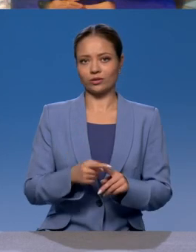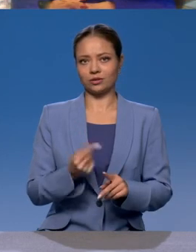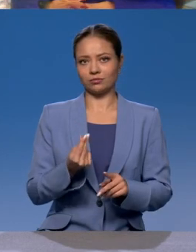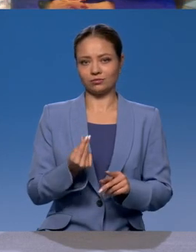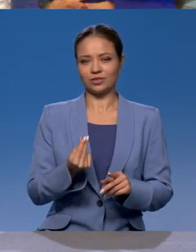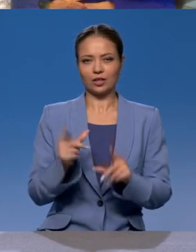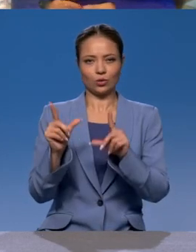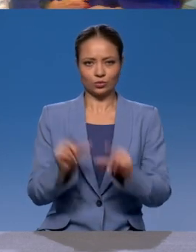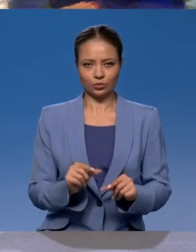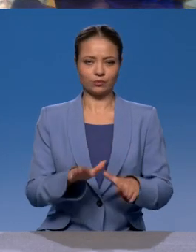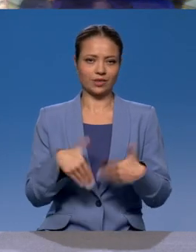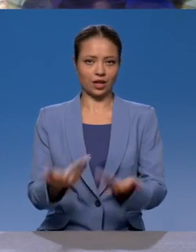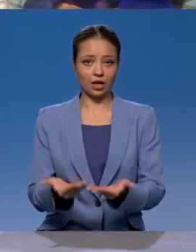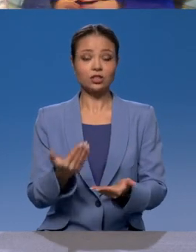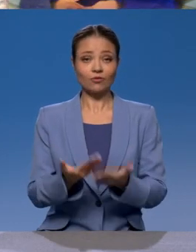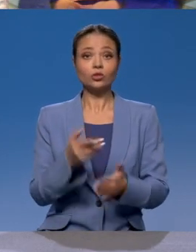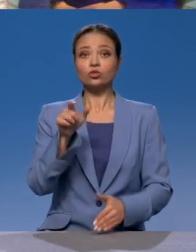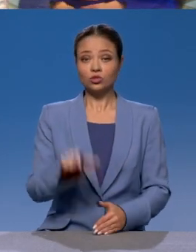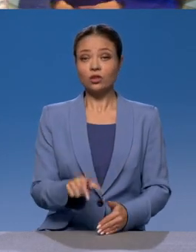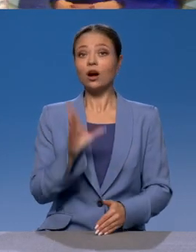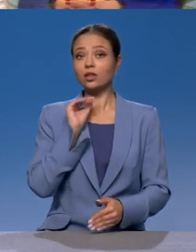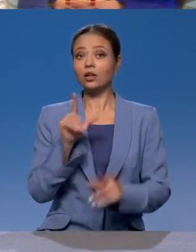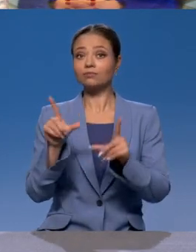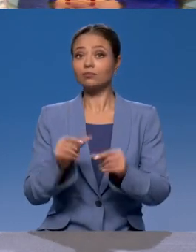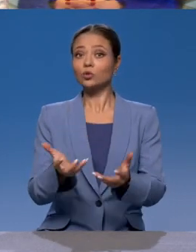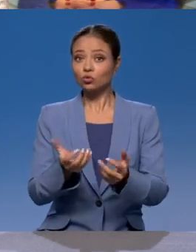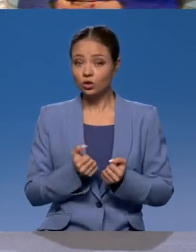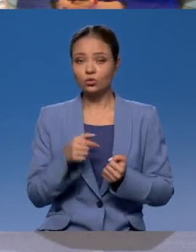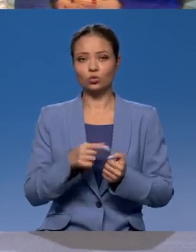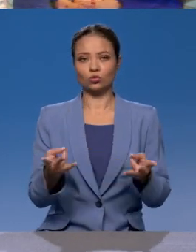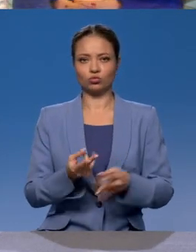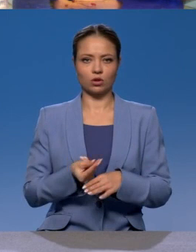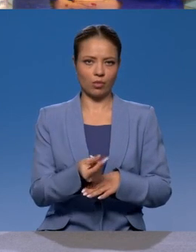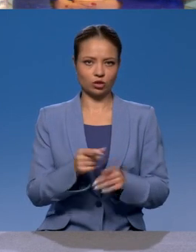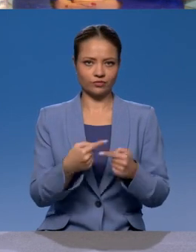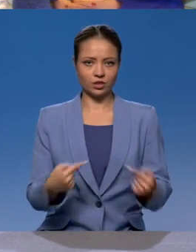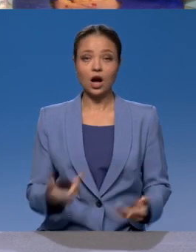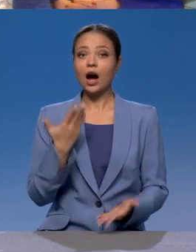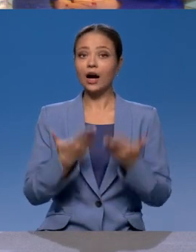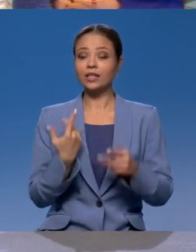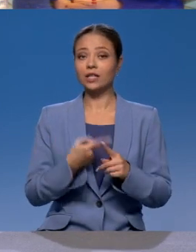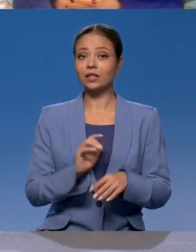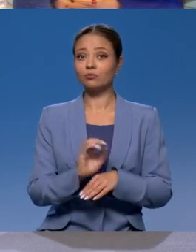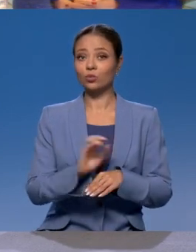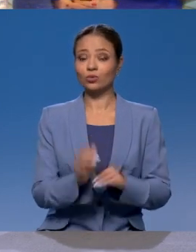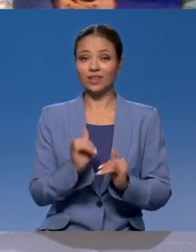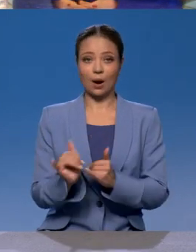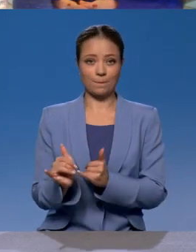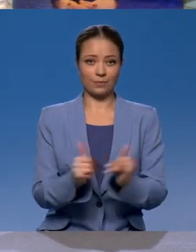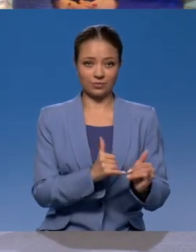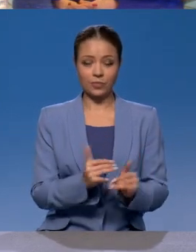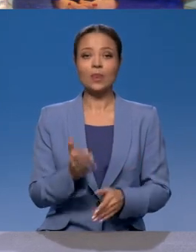предъявляются, предлагаются. И он должен, соответственно, получив их, оплачивать остальные все деньги. А вот если они пойдут поставщикам, у меня